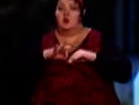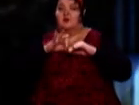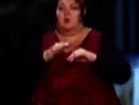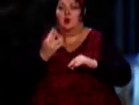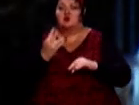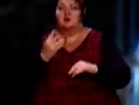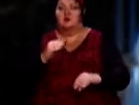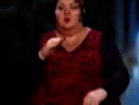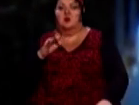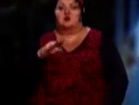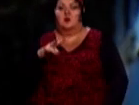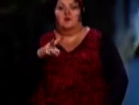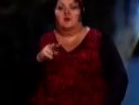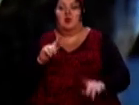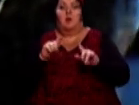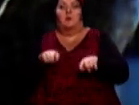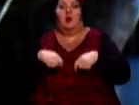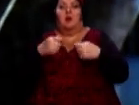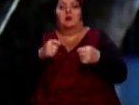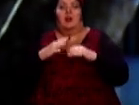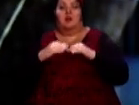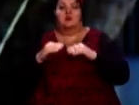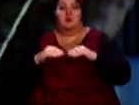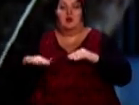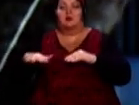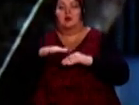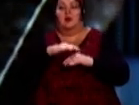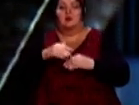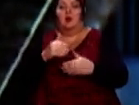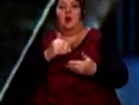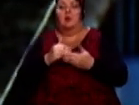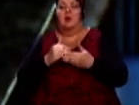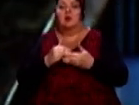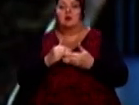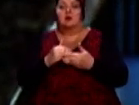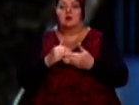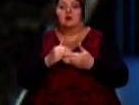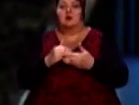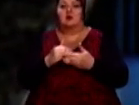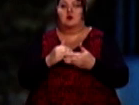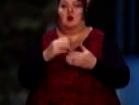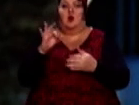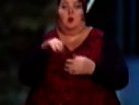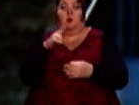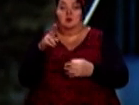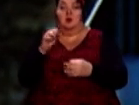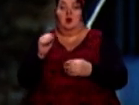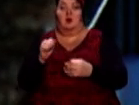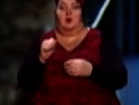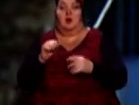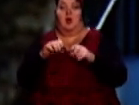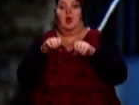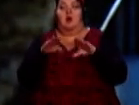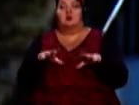передала земельну ділянку перед обласною державною адміністрацією користування департаменту будівництва, містобудування і архітектури. Це рішення